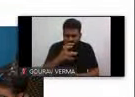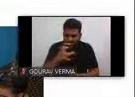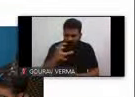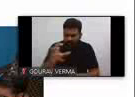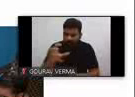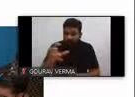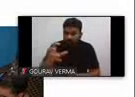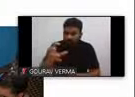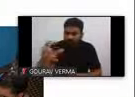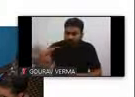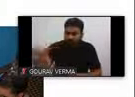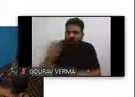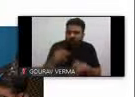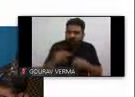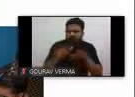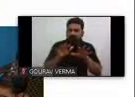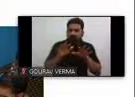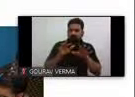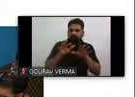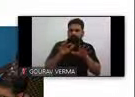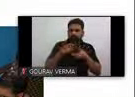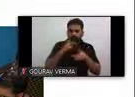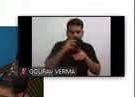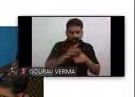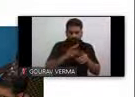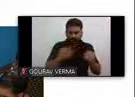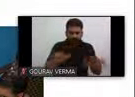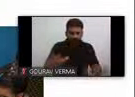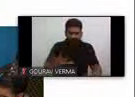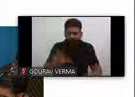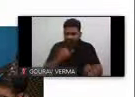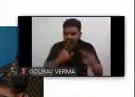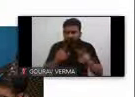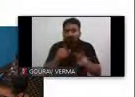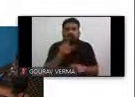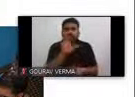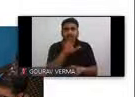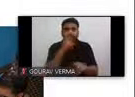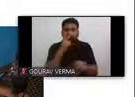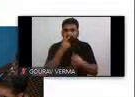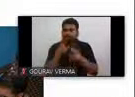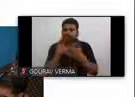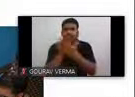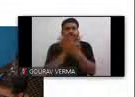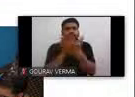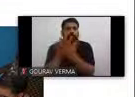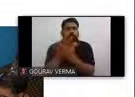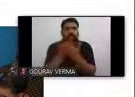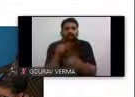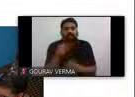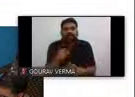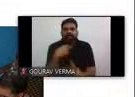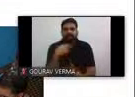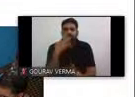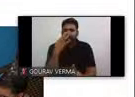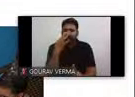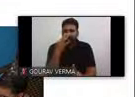चाइल्ड विल स्टैंड देयर एंड लुक कि कहां गया बॉल, लेकिन उसको दिखाई नहीं देगा. दिस इज इंपॉर्टेंट